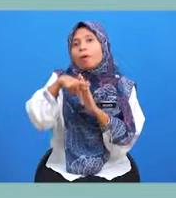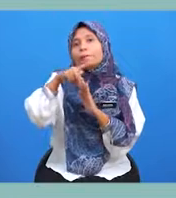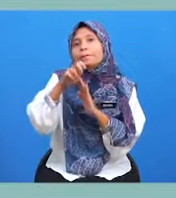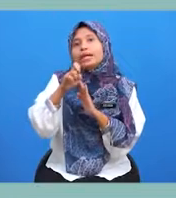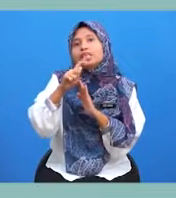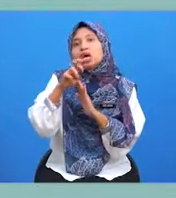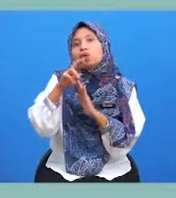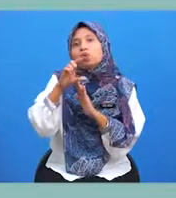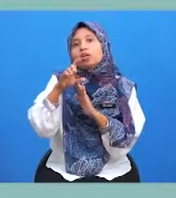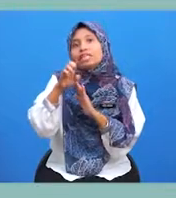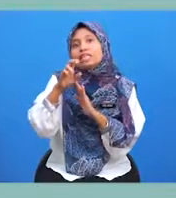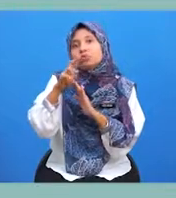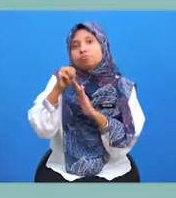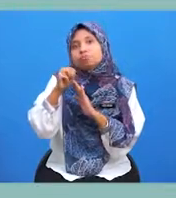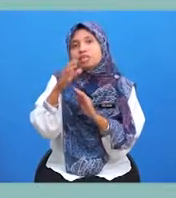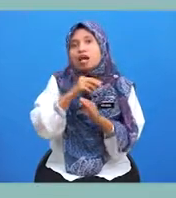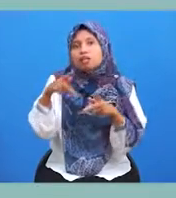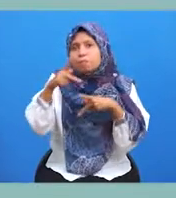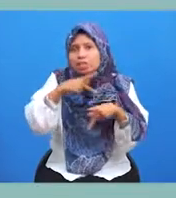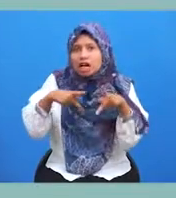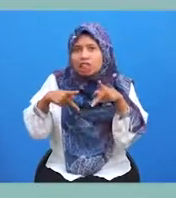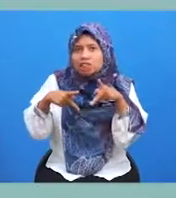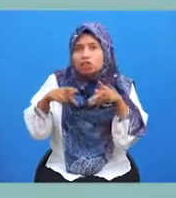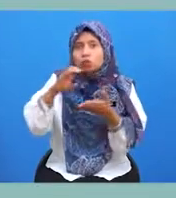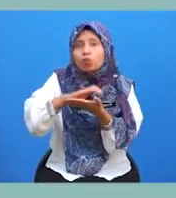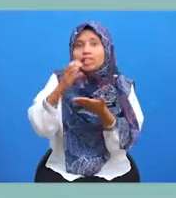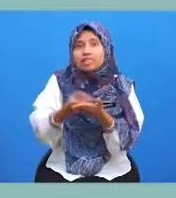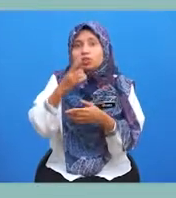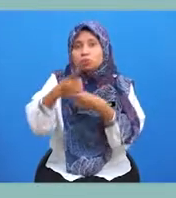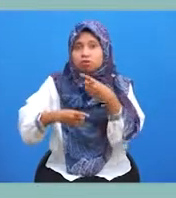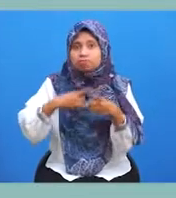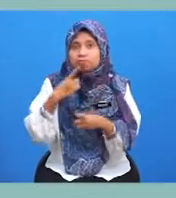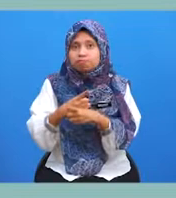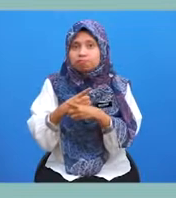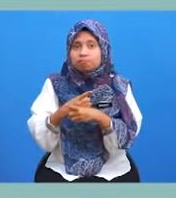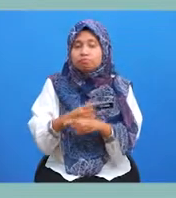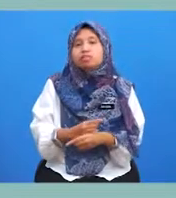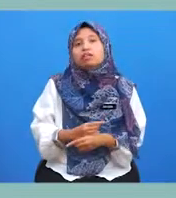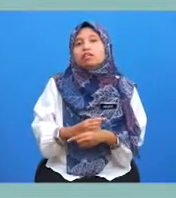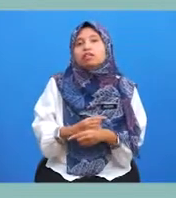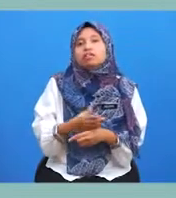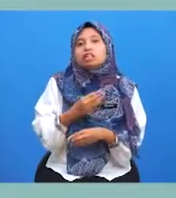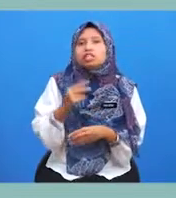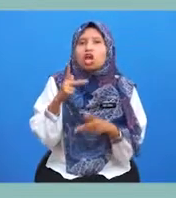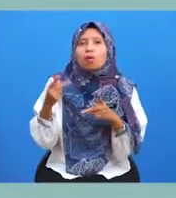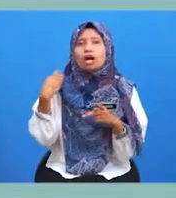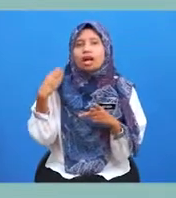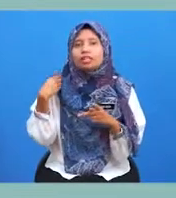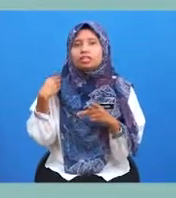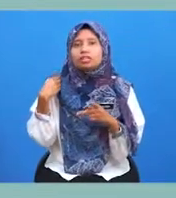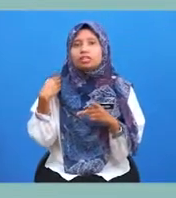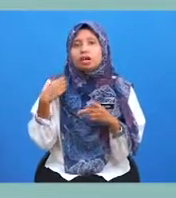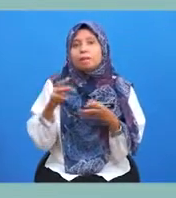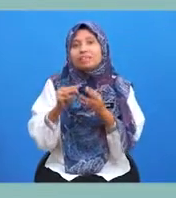petroleum dan mengkaji ramalan cuaca dunia, kajian cuaca dan kawalan